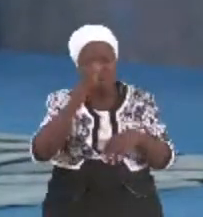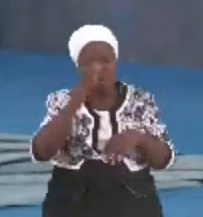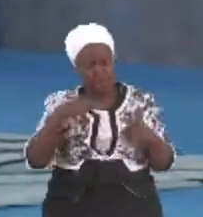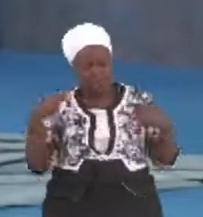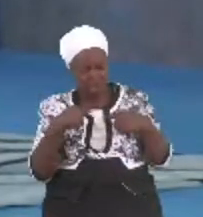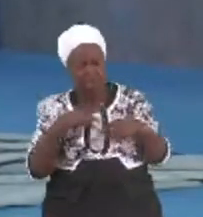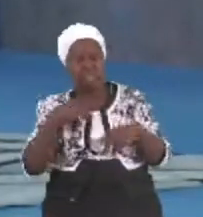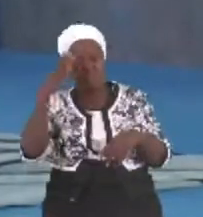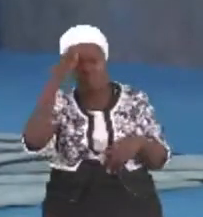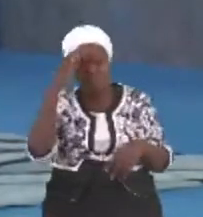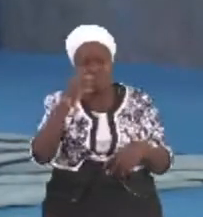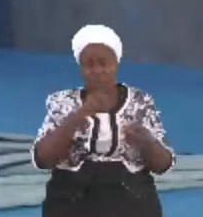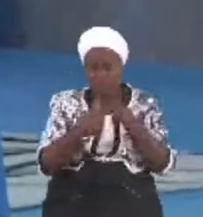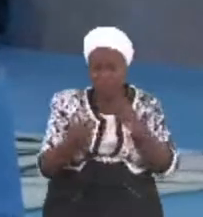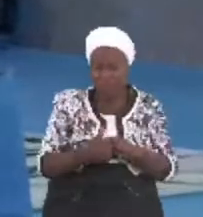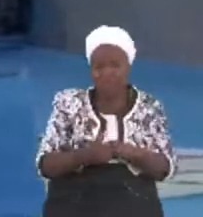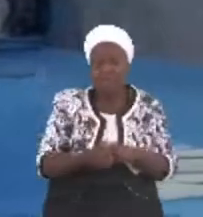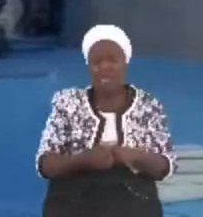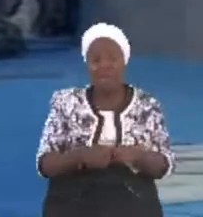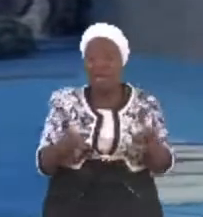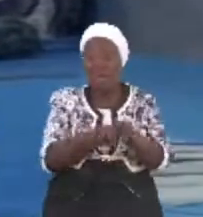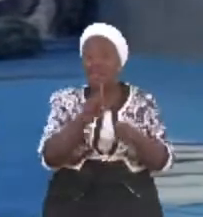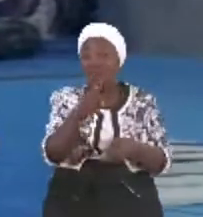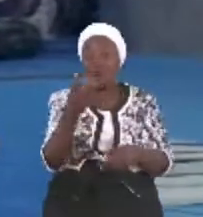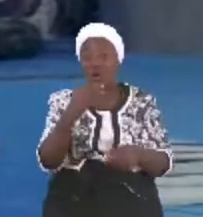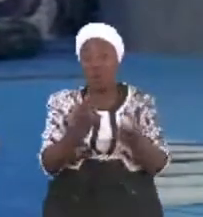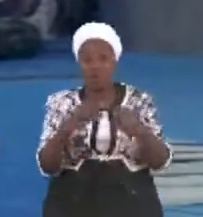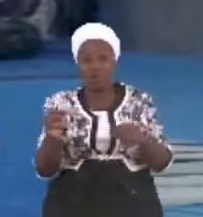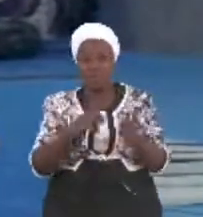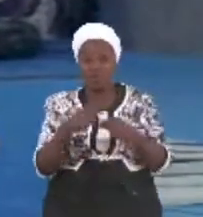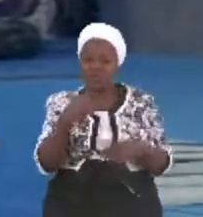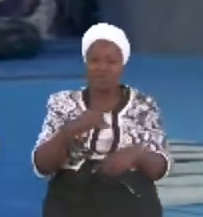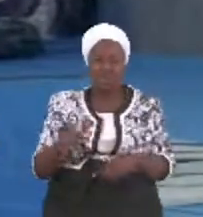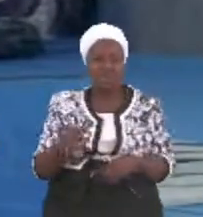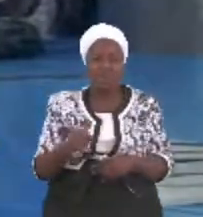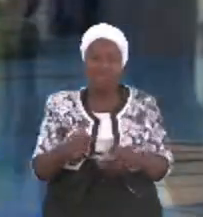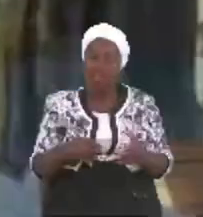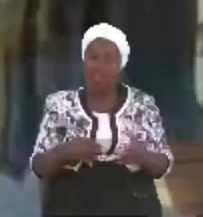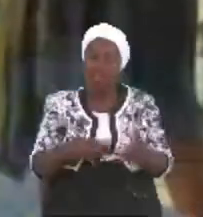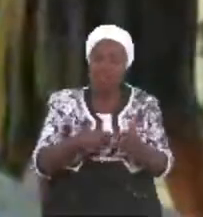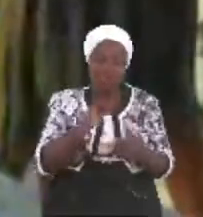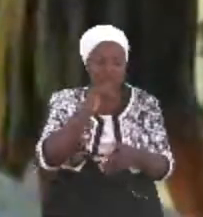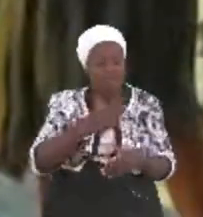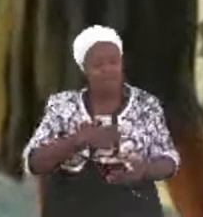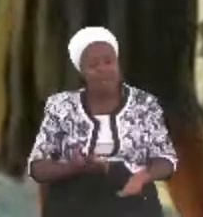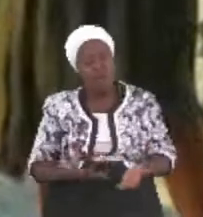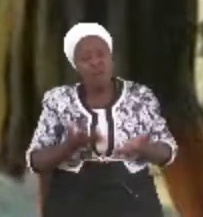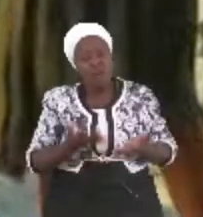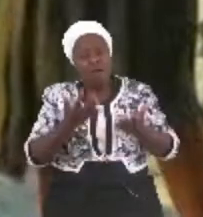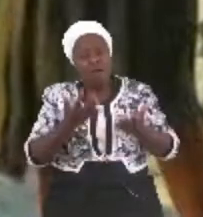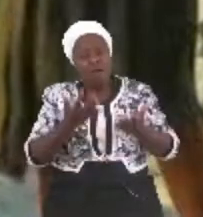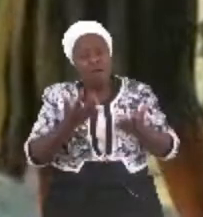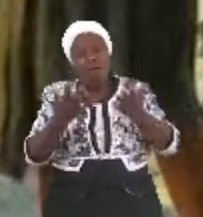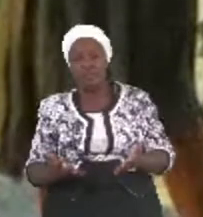tes problèmes. Et comme tu venais, tu te dis, oh, mon fardeau lourd là. Oh,